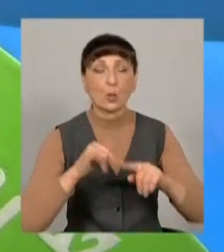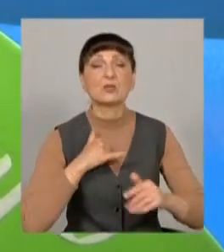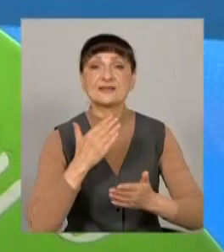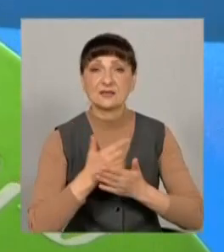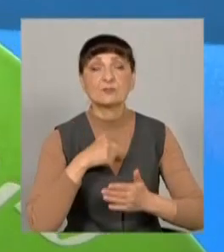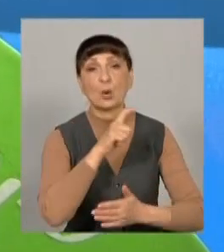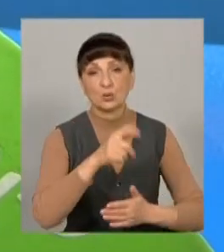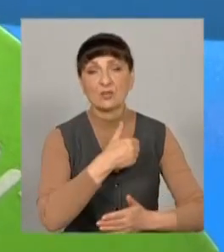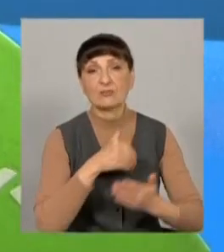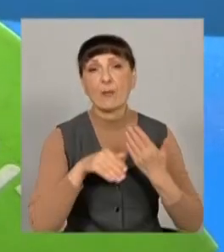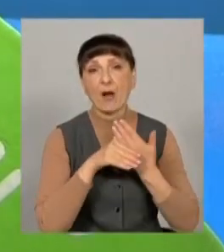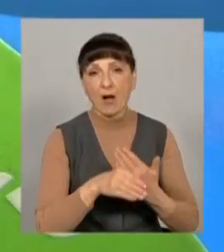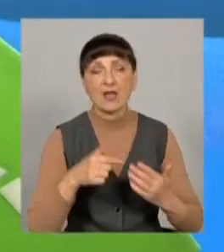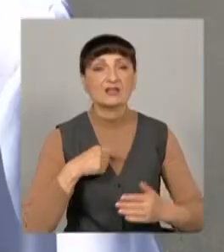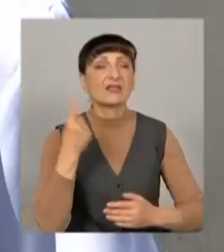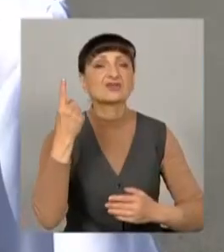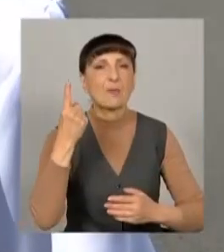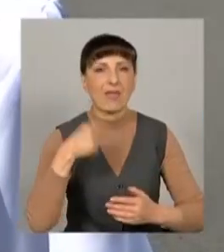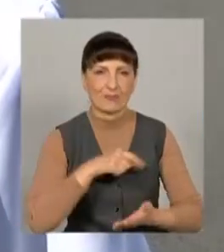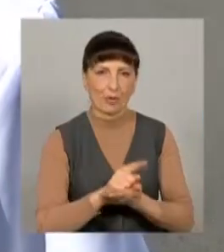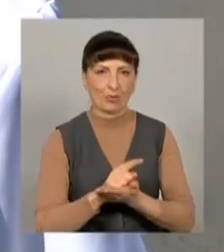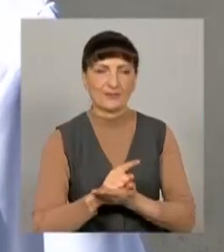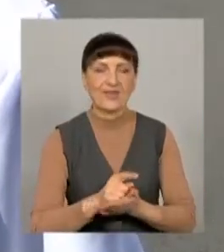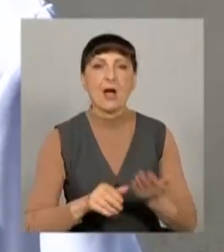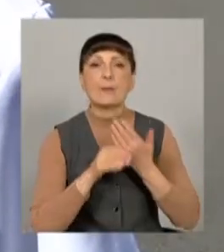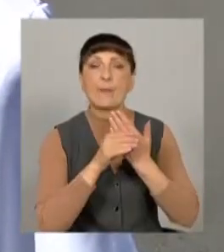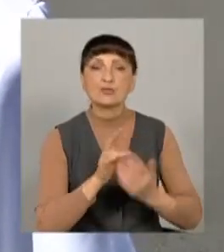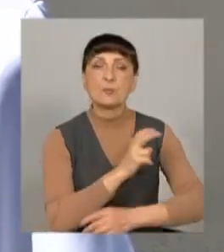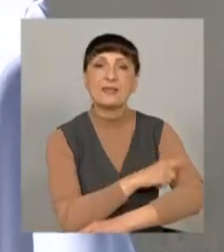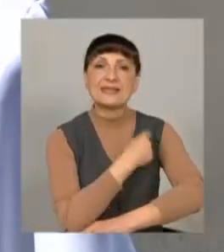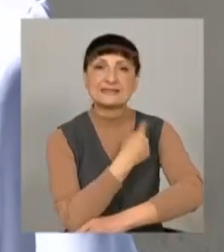людям. Это наша первая миссия. Оказать медицинскую